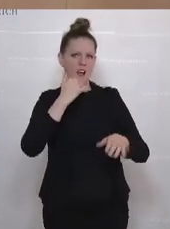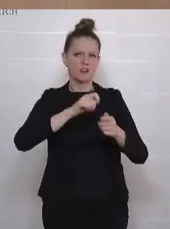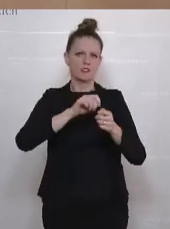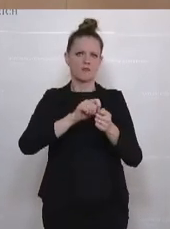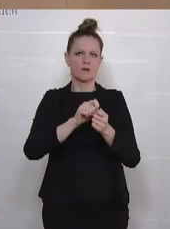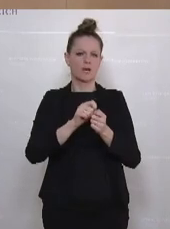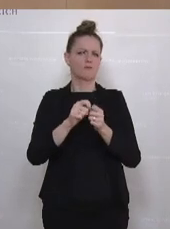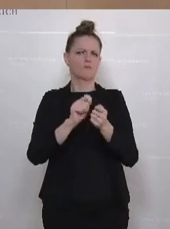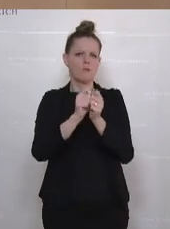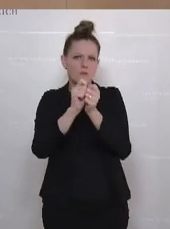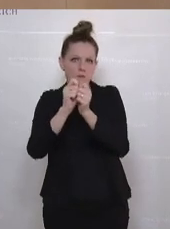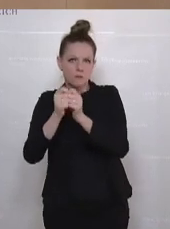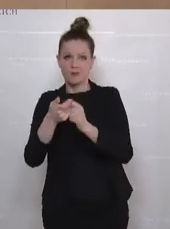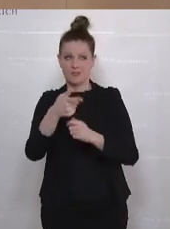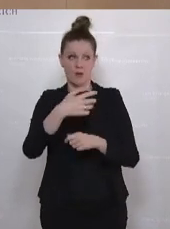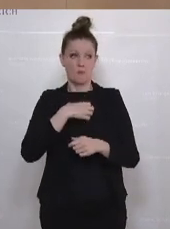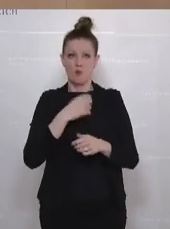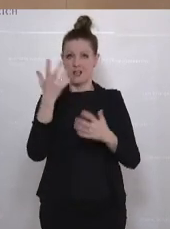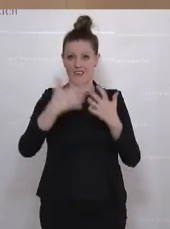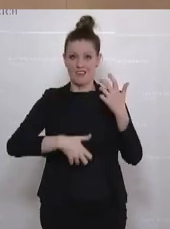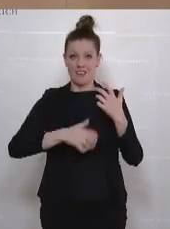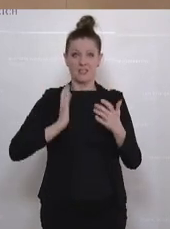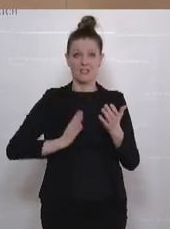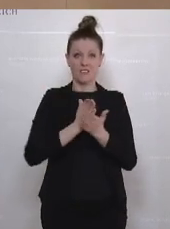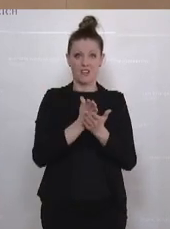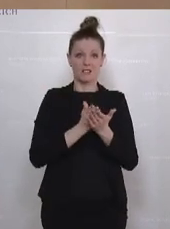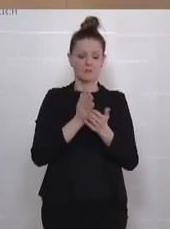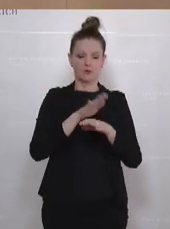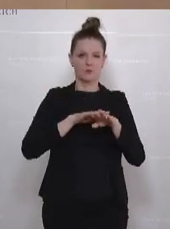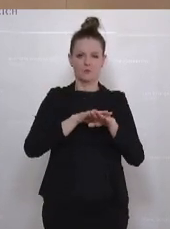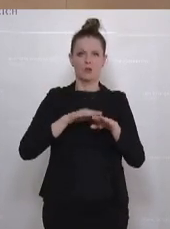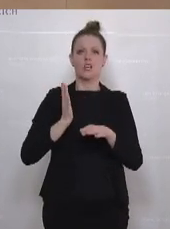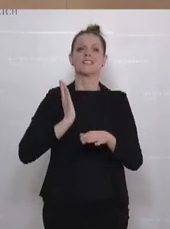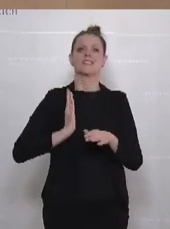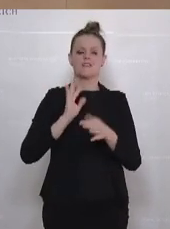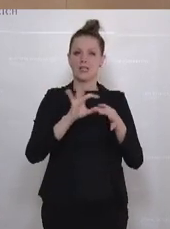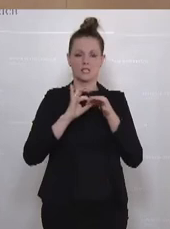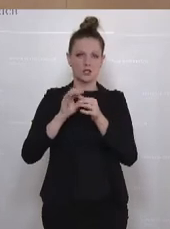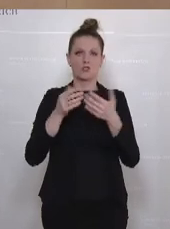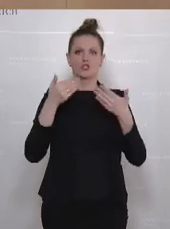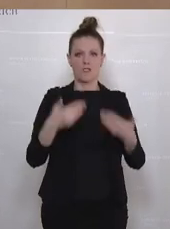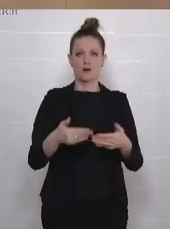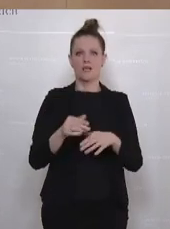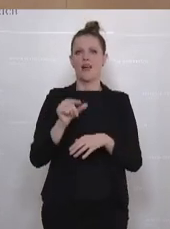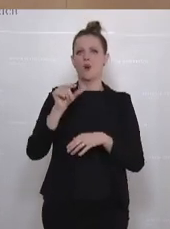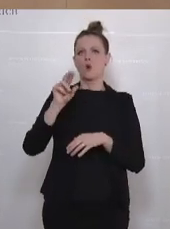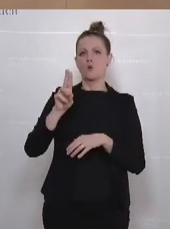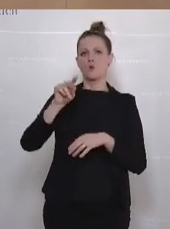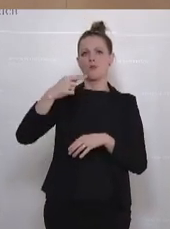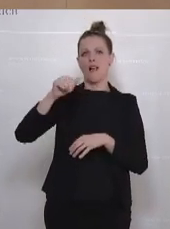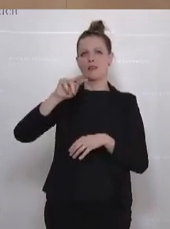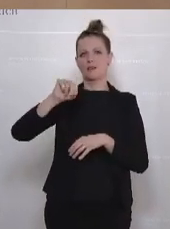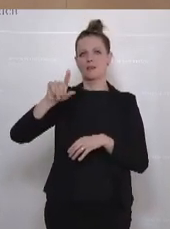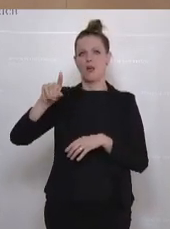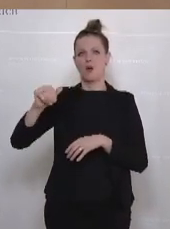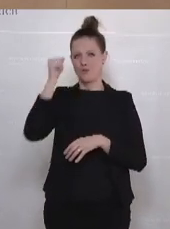oder Bürgerkrieg führen, extrem schwach. Und die beiden Länder, die höchsten Hilfen erhalten, sind Uganda und Äthiopien. Das sind genau